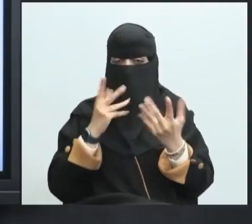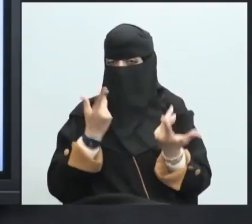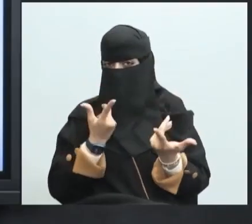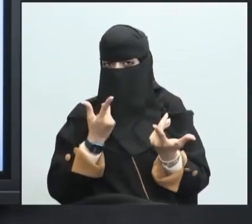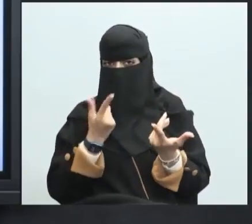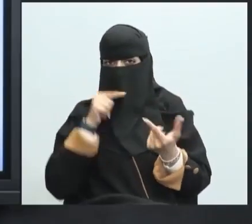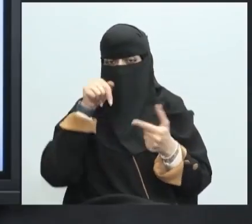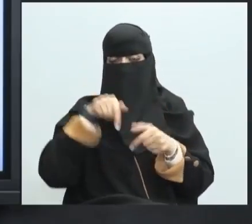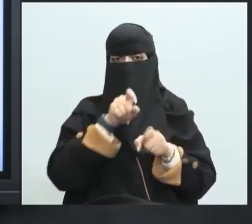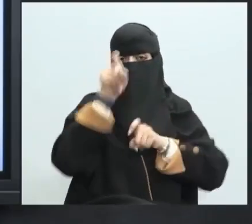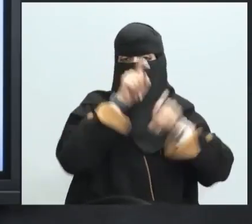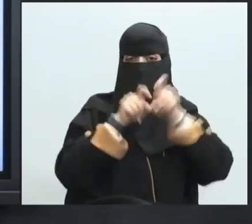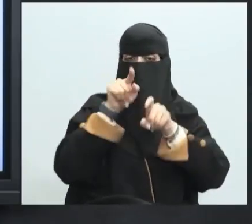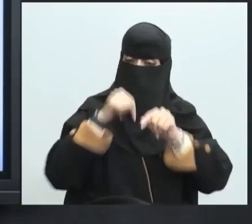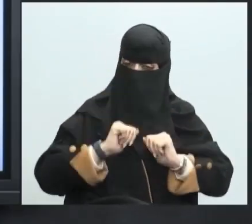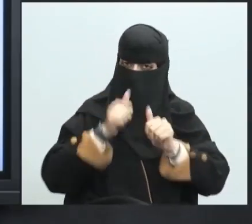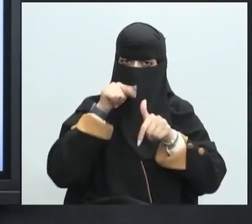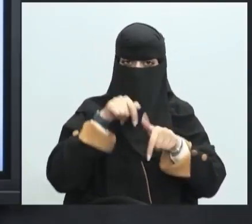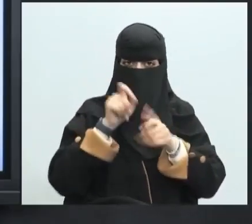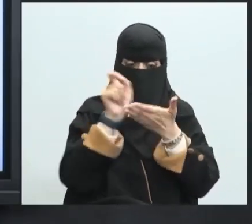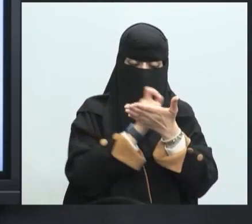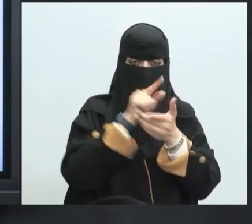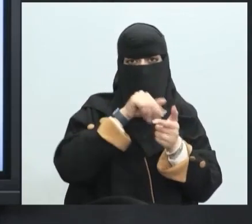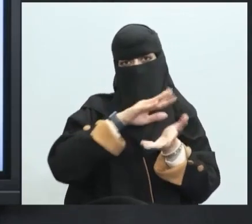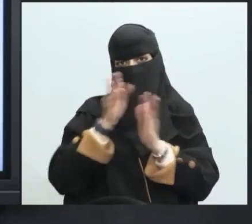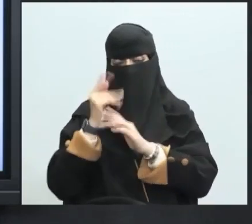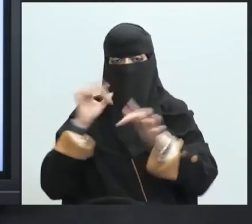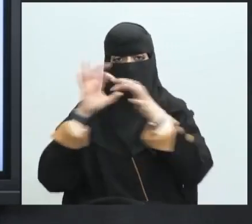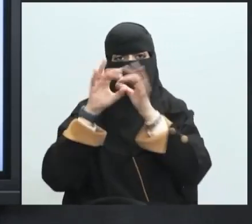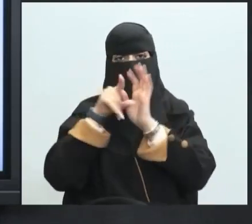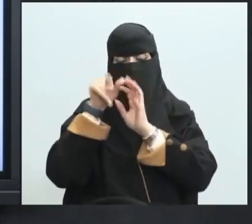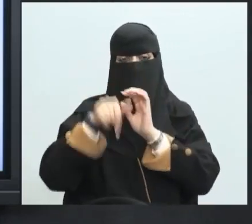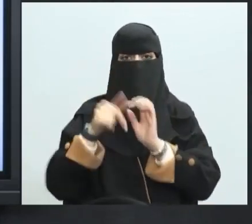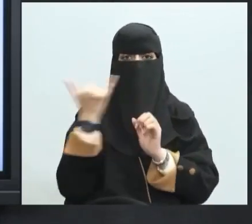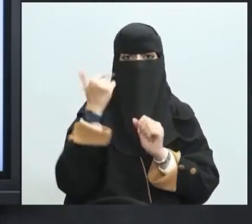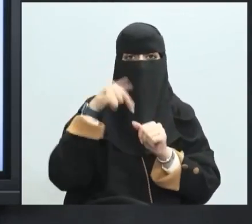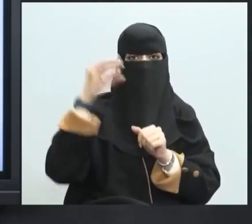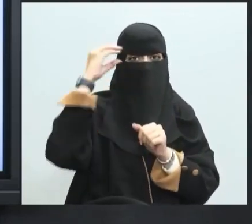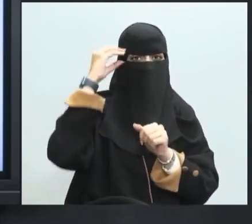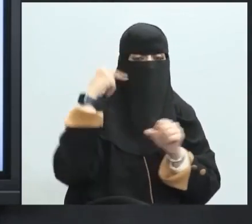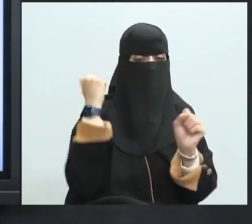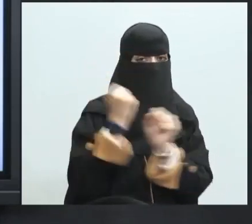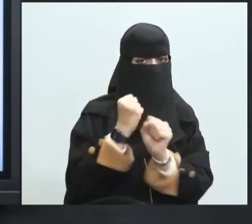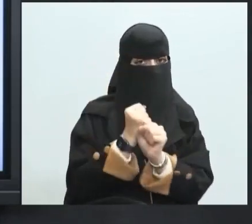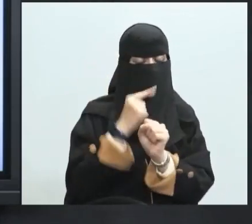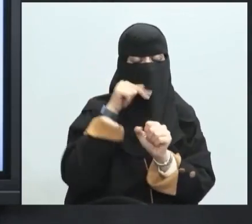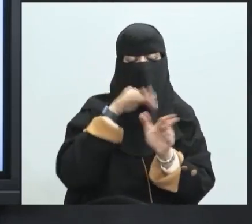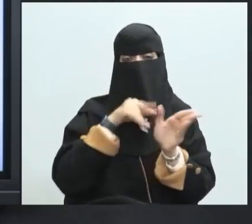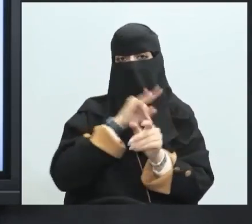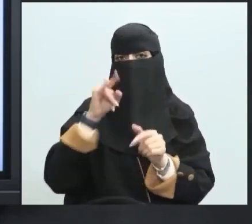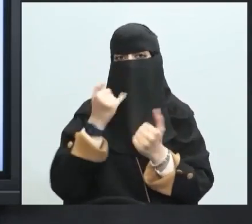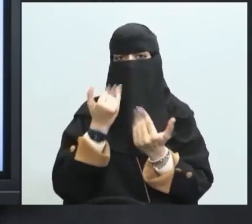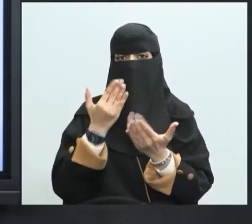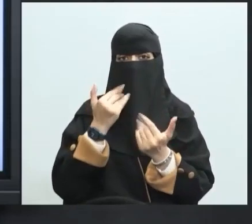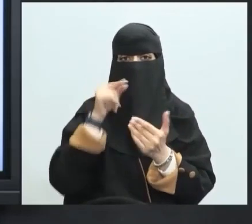في القراءه وهذه اسئله بامكانك ان تطرح ايضا اسئله اخرى يتعلق بهذا الموضوع المهم انه العلم والعمل او تقول لا قيمه